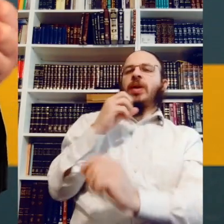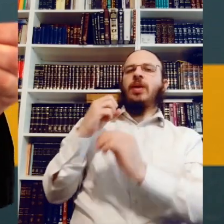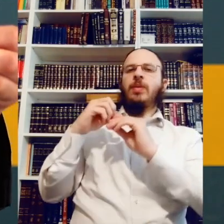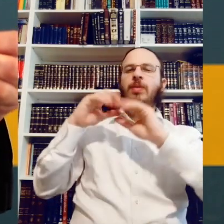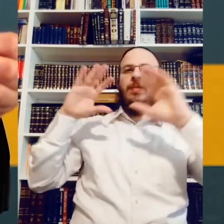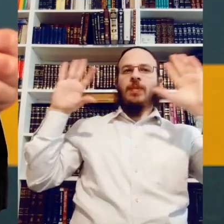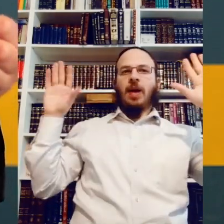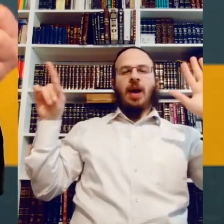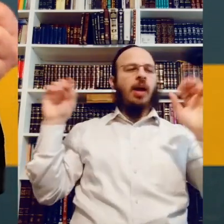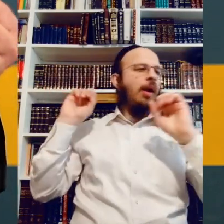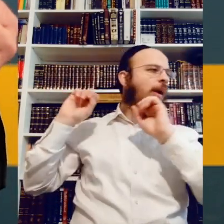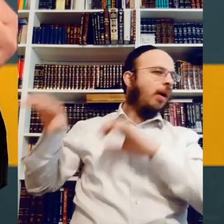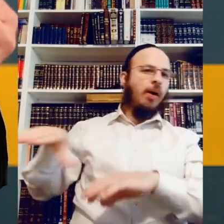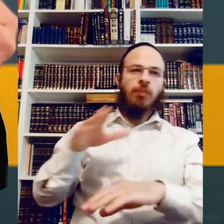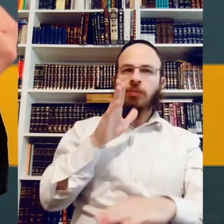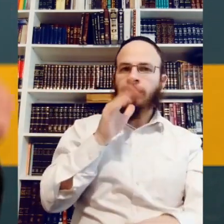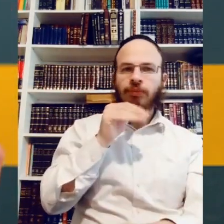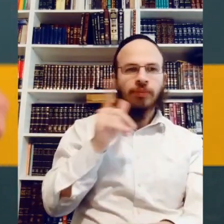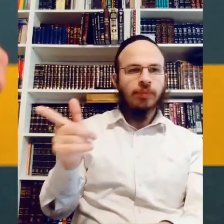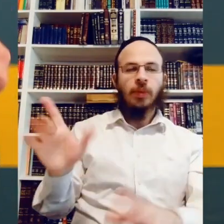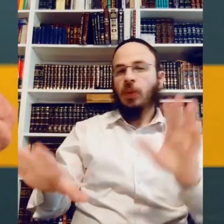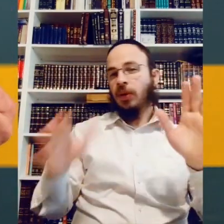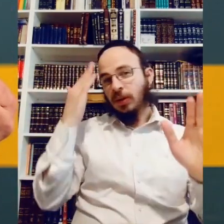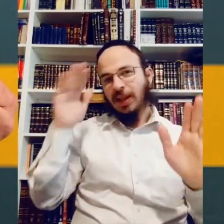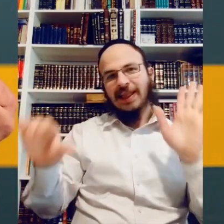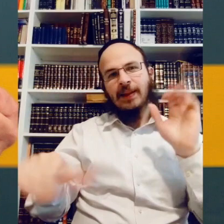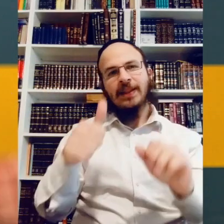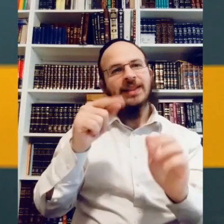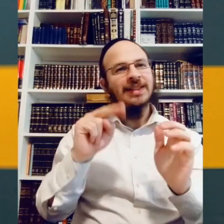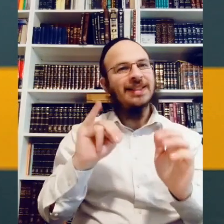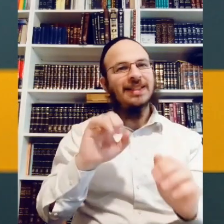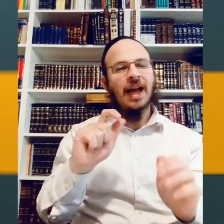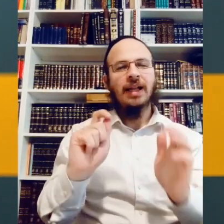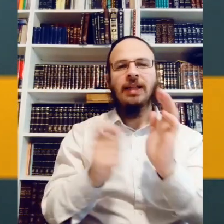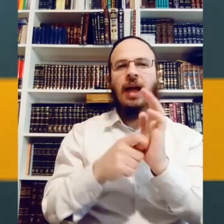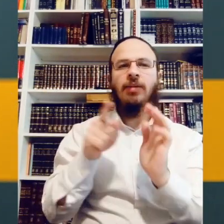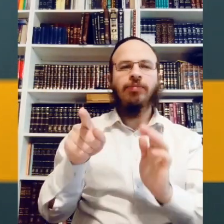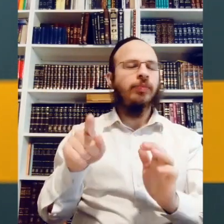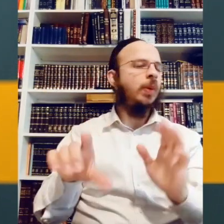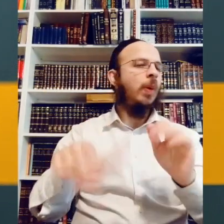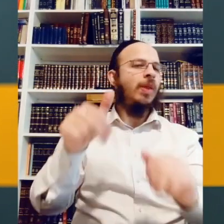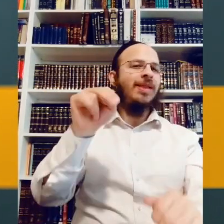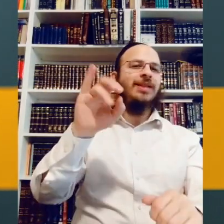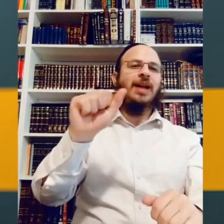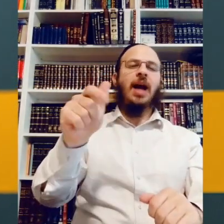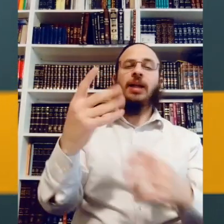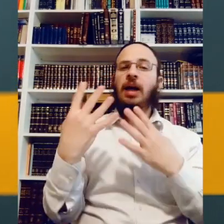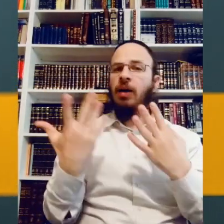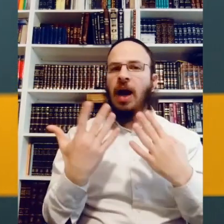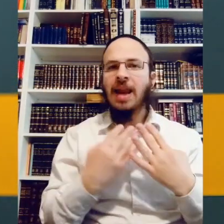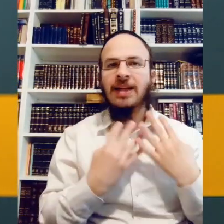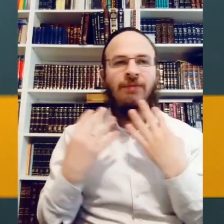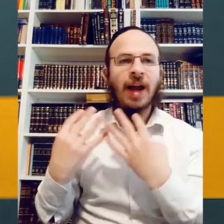brillent d'un éclat dont on est bien obligé de dire qu'il est particulier. Le 11 Nissan est de ces dates. 11